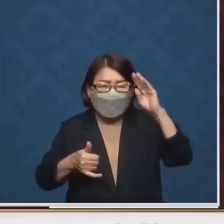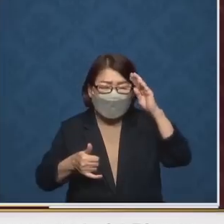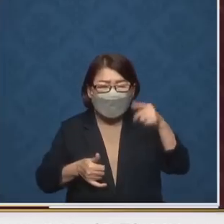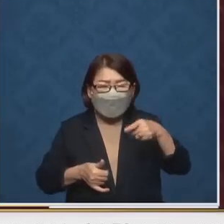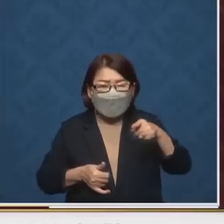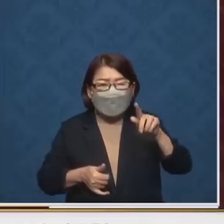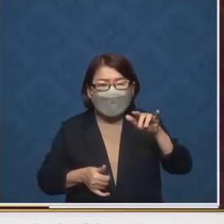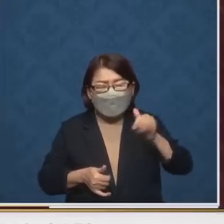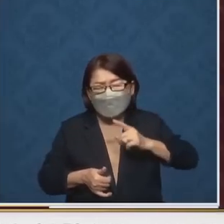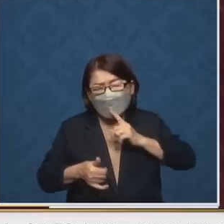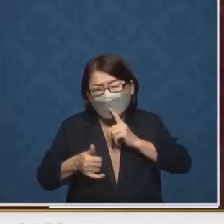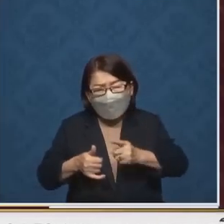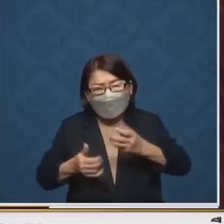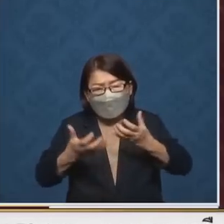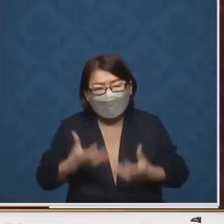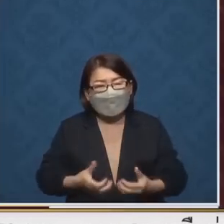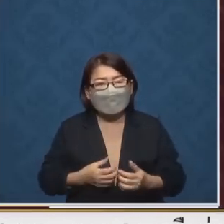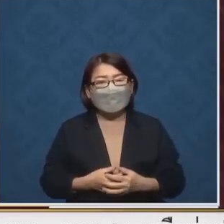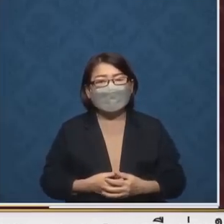รุ่นแรง